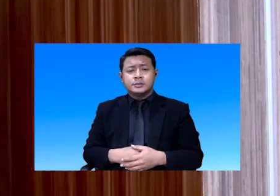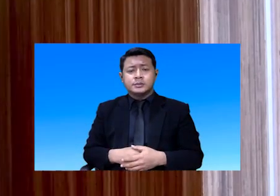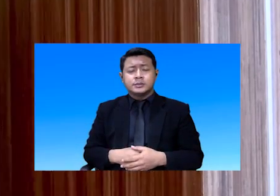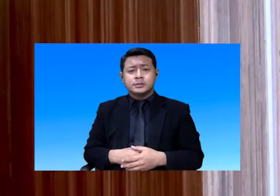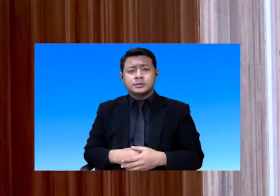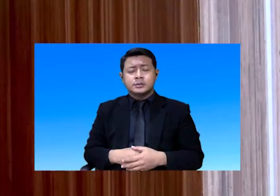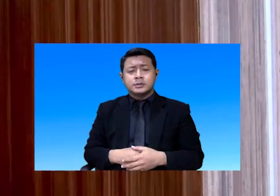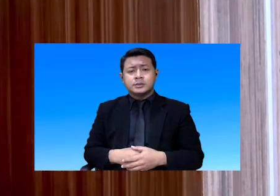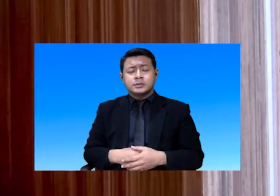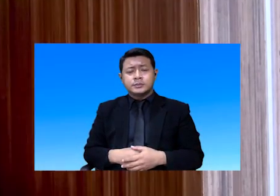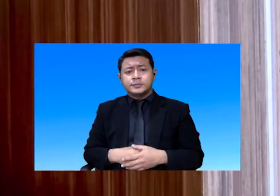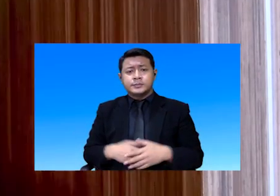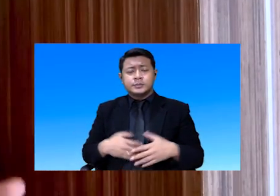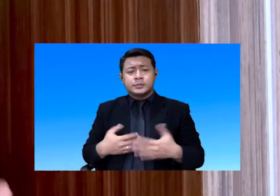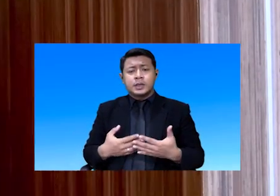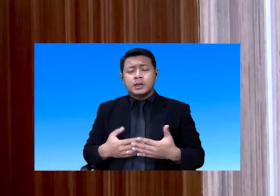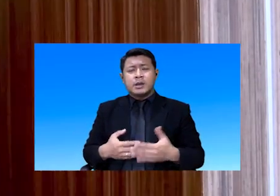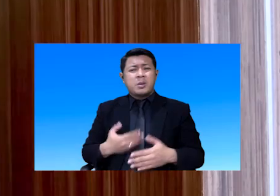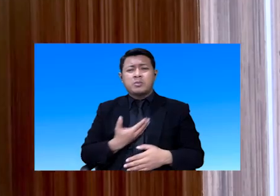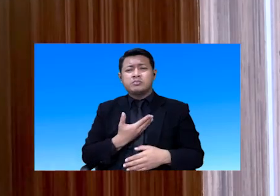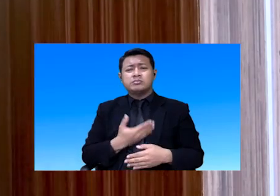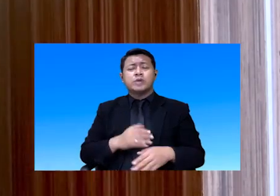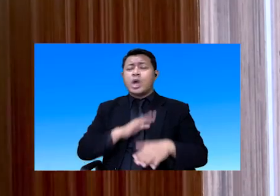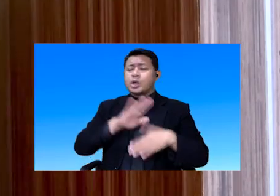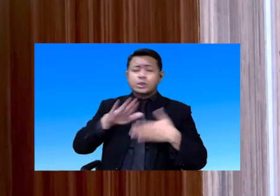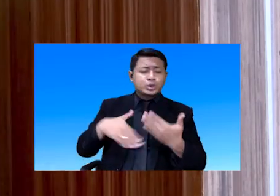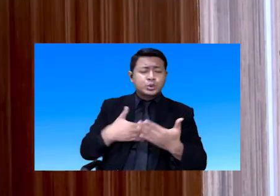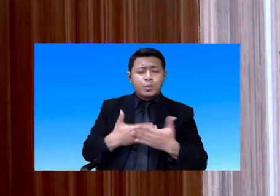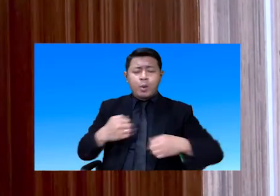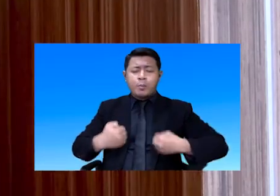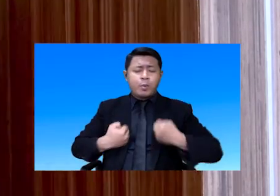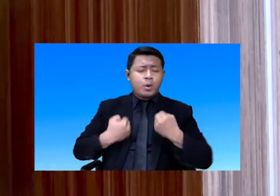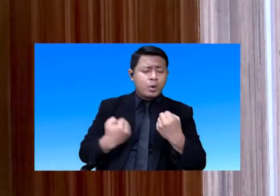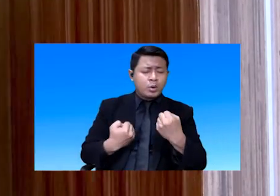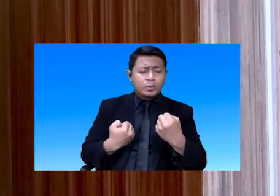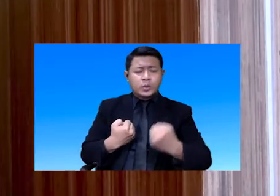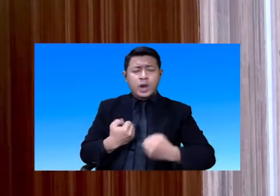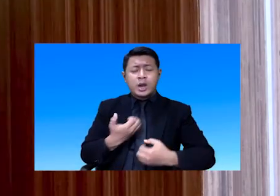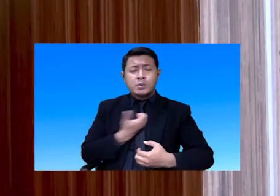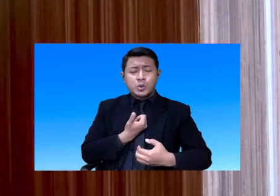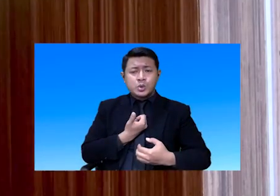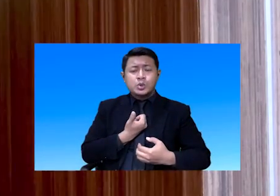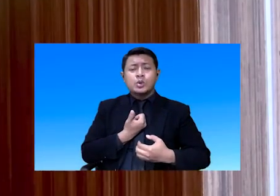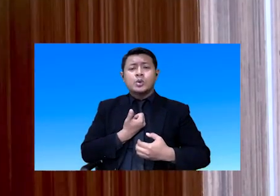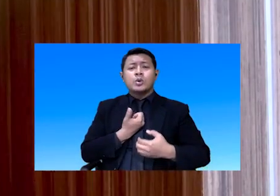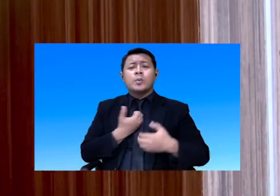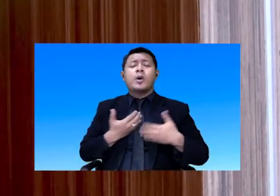pengorbanan? Mana arti rasa satu itu?